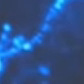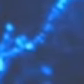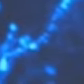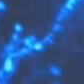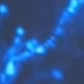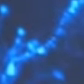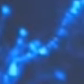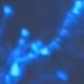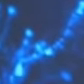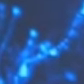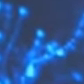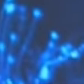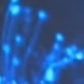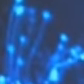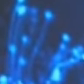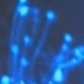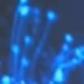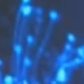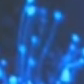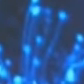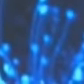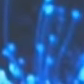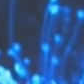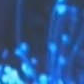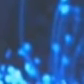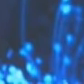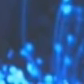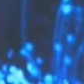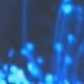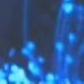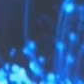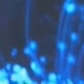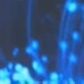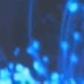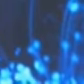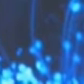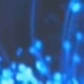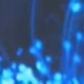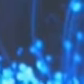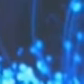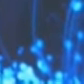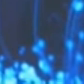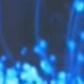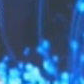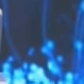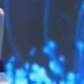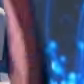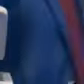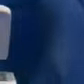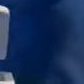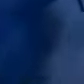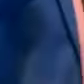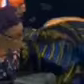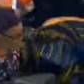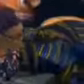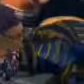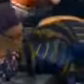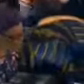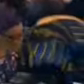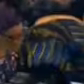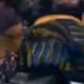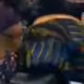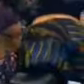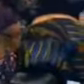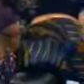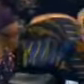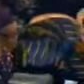bénédiction ce sera une pluie de bénédiction attaché à